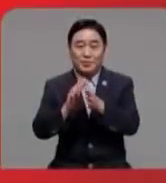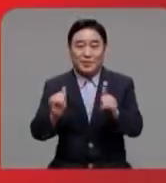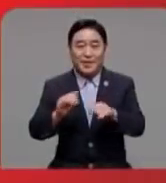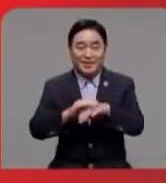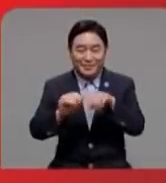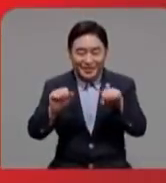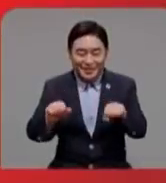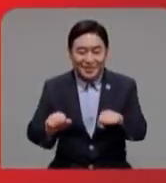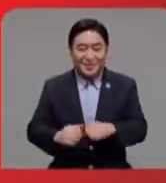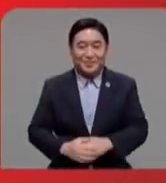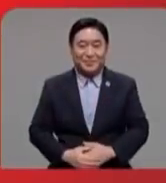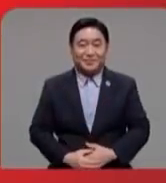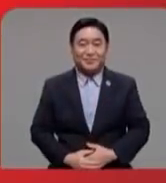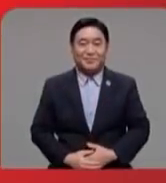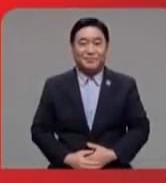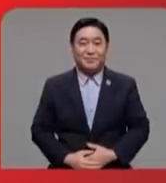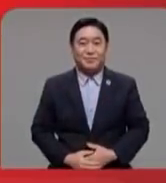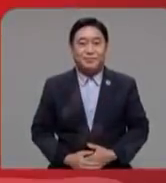홍준표입니다.